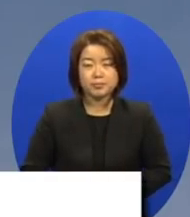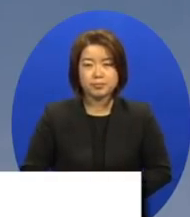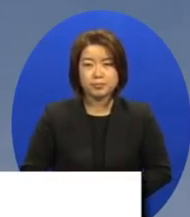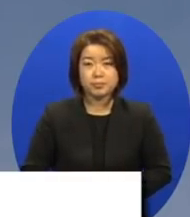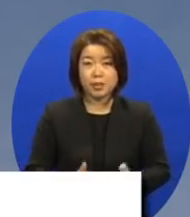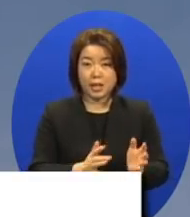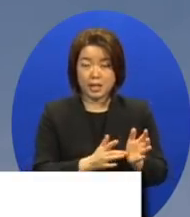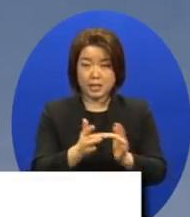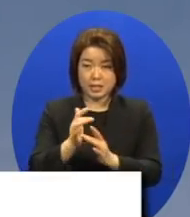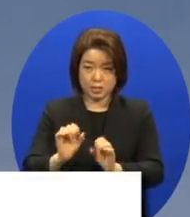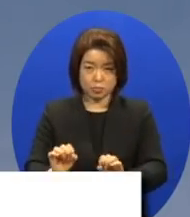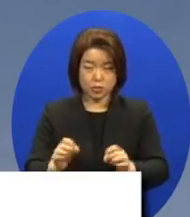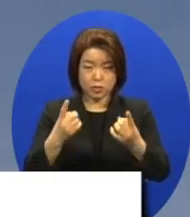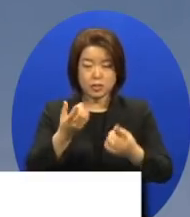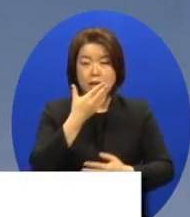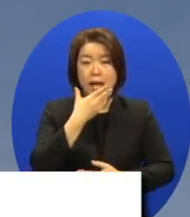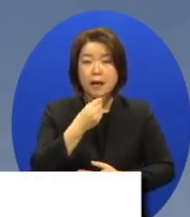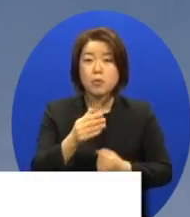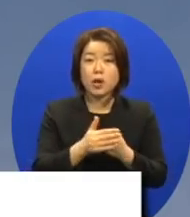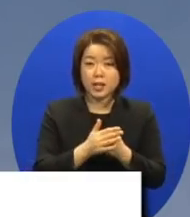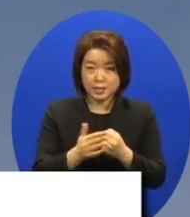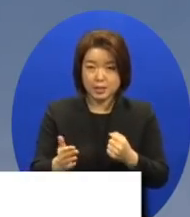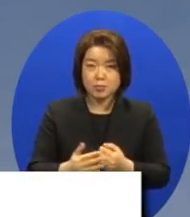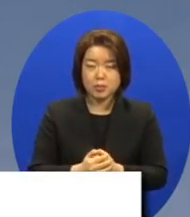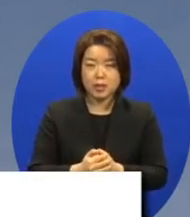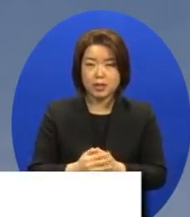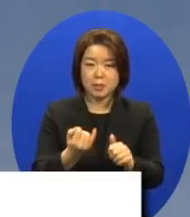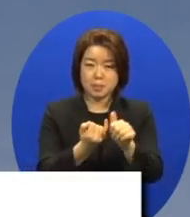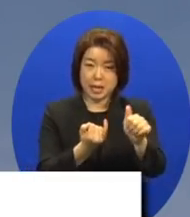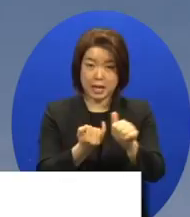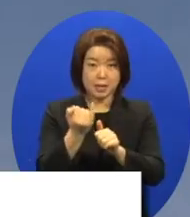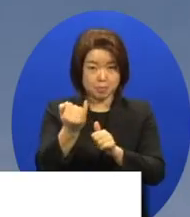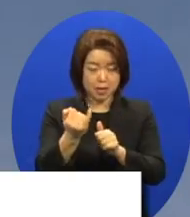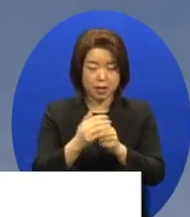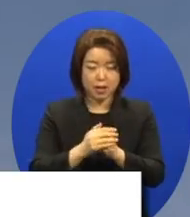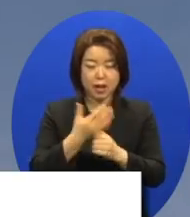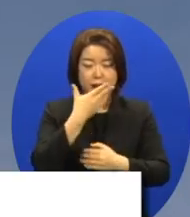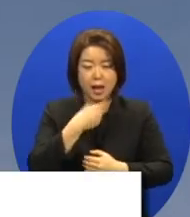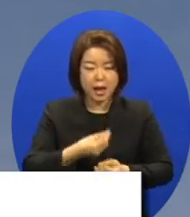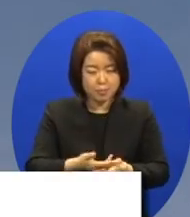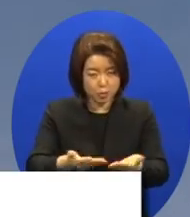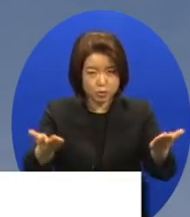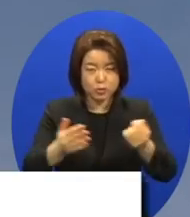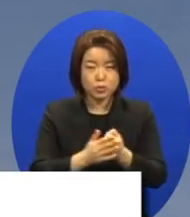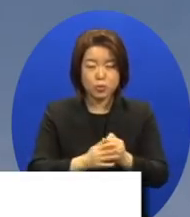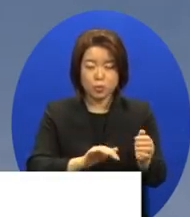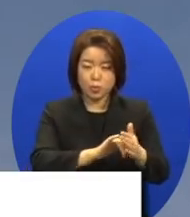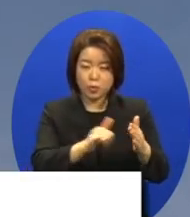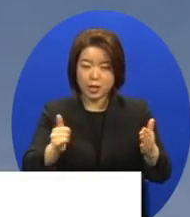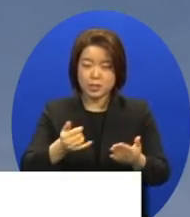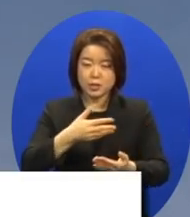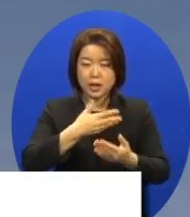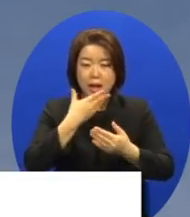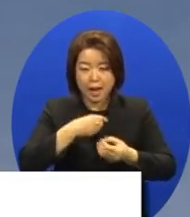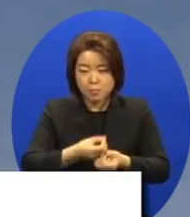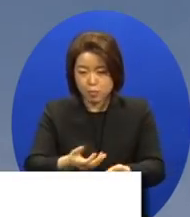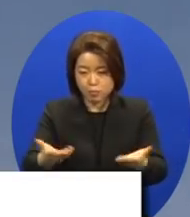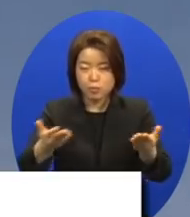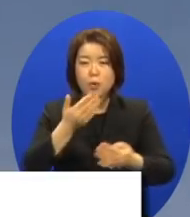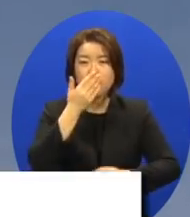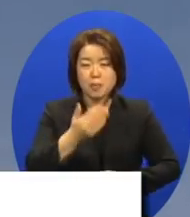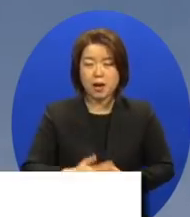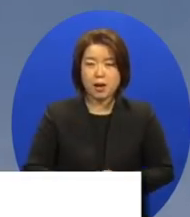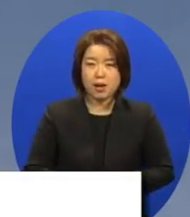예수님으로 이나 행복하니까 배우자에게 행복을 흘려보내고 가족들에게 행복을 흘려 보내는 것이죠